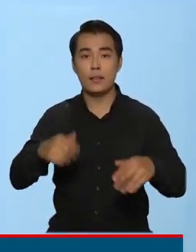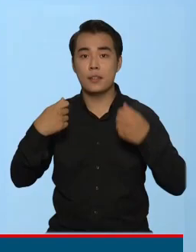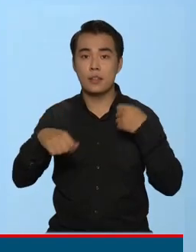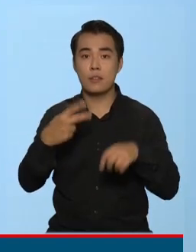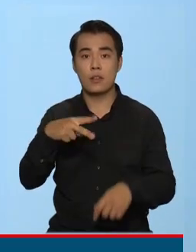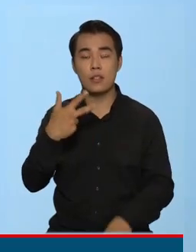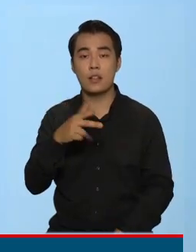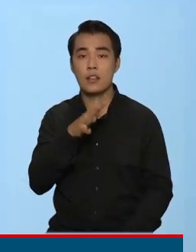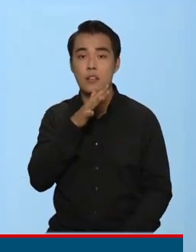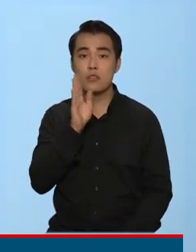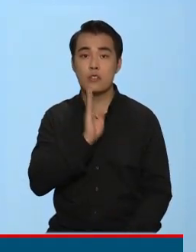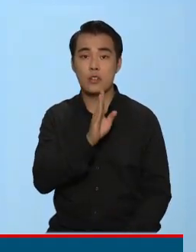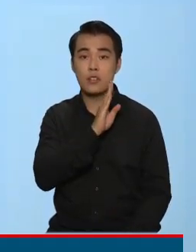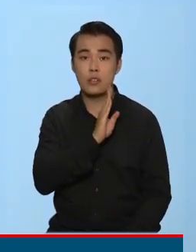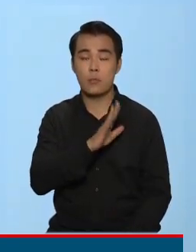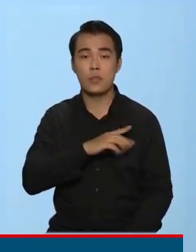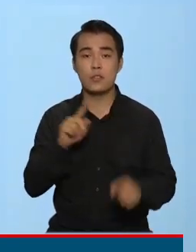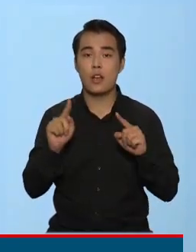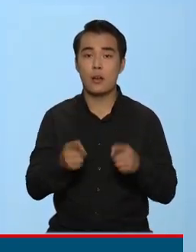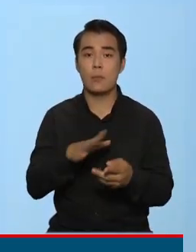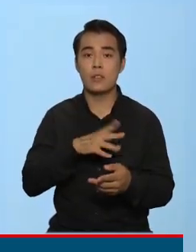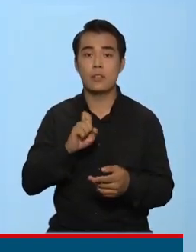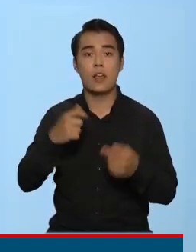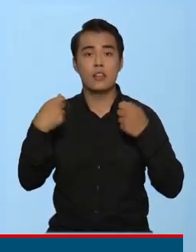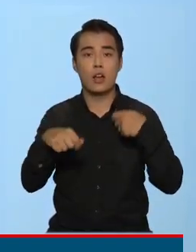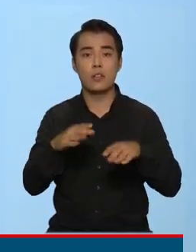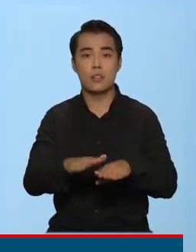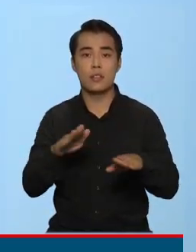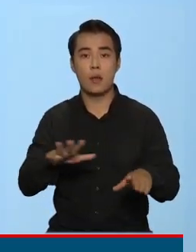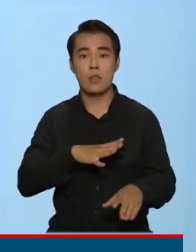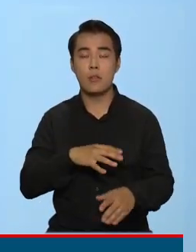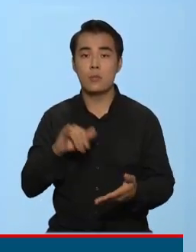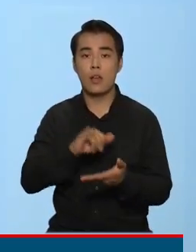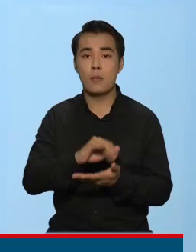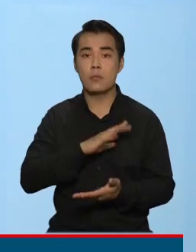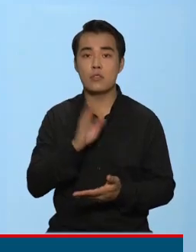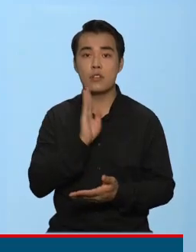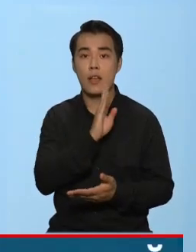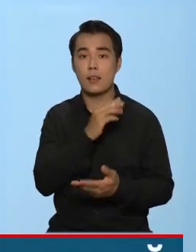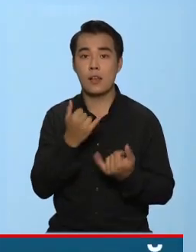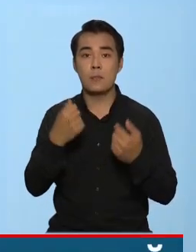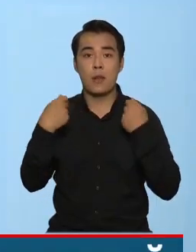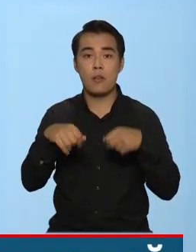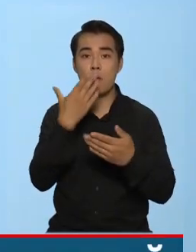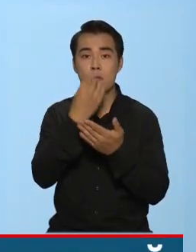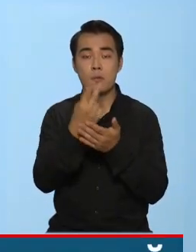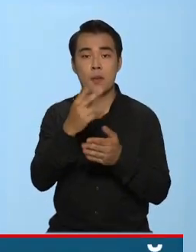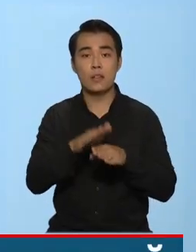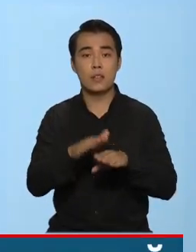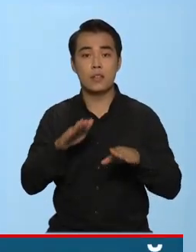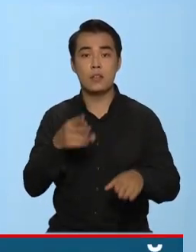23-летняя жительница области Житысу была задержана за торговлю детьми. Установлено, что женщина через посредников продала своих двух